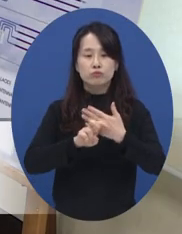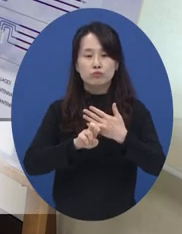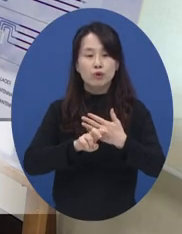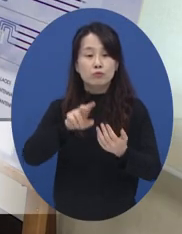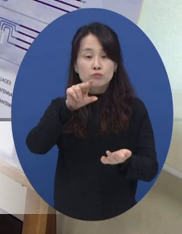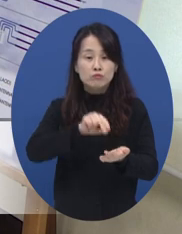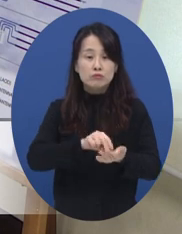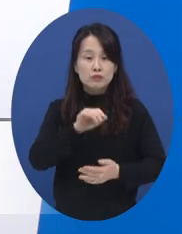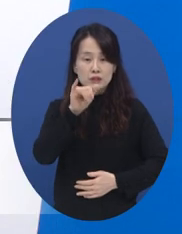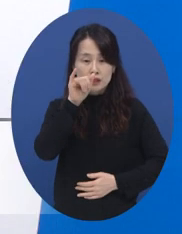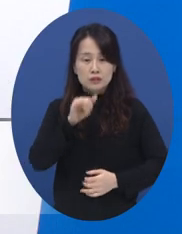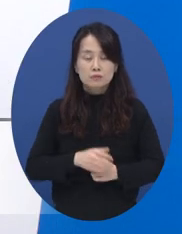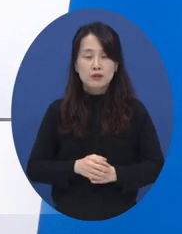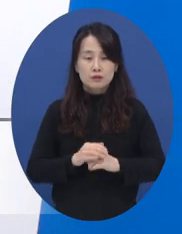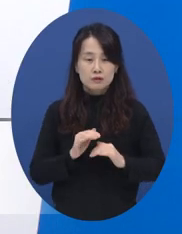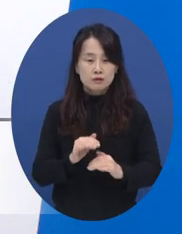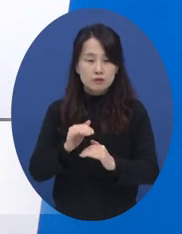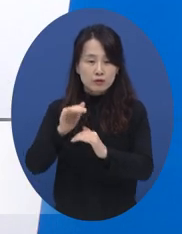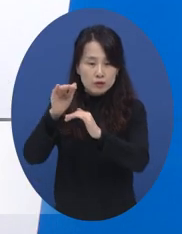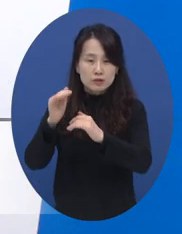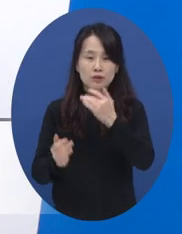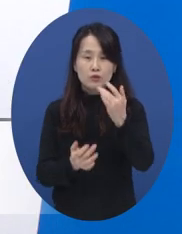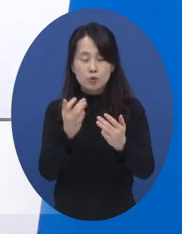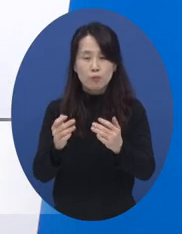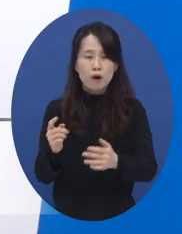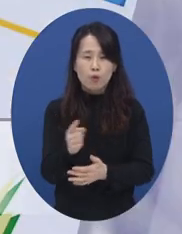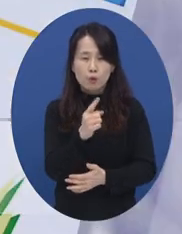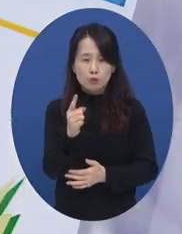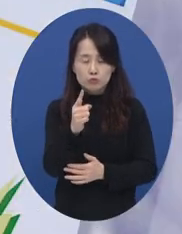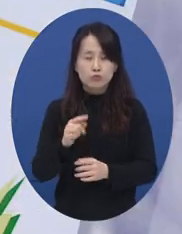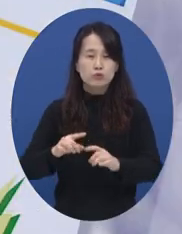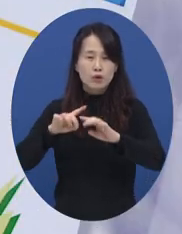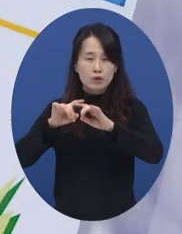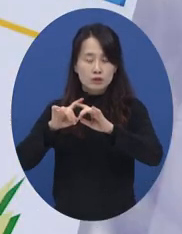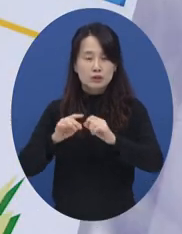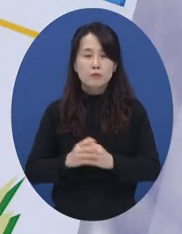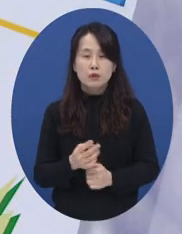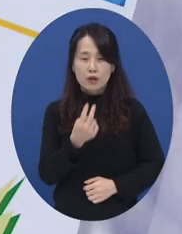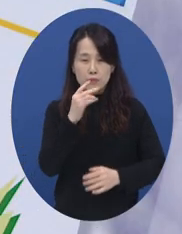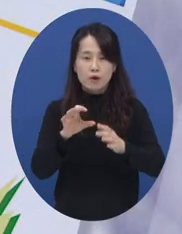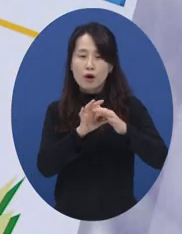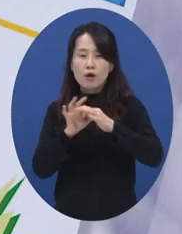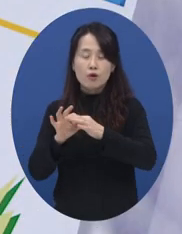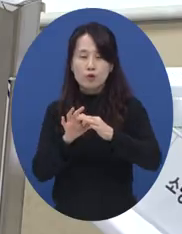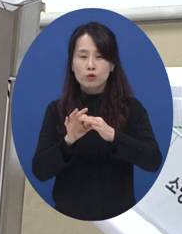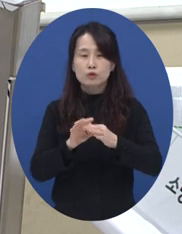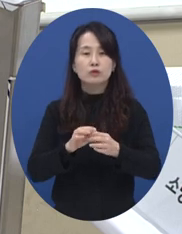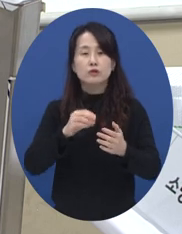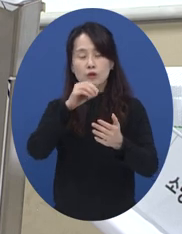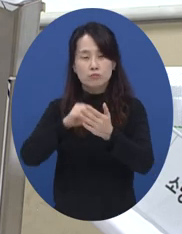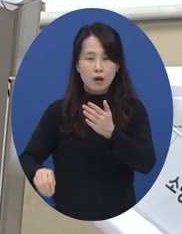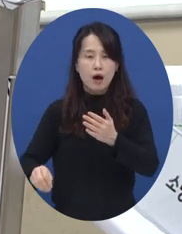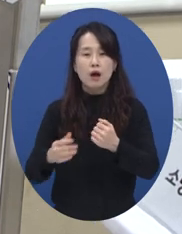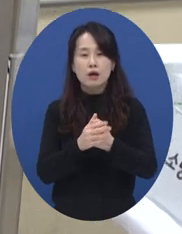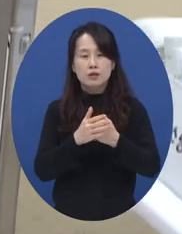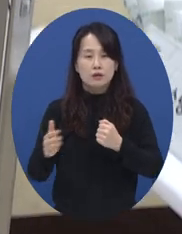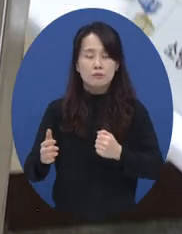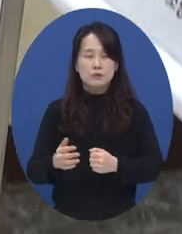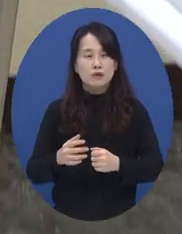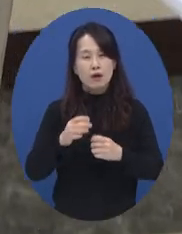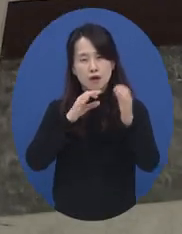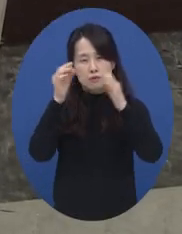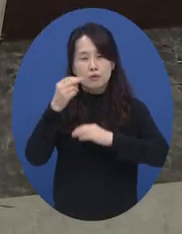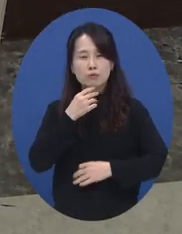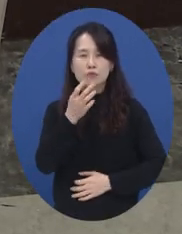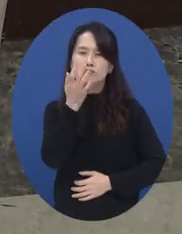고질병인 불법 하도급 또 문제지만 그 과정에서 소방 우수 나 통신장비 등 생명과 직결된 소방시설 부실공사로 이어져